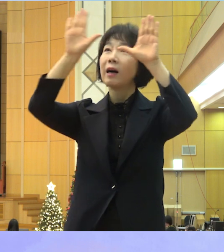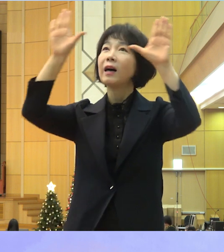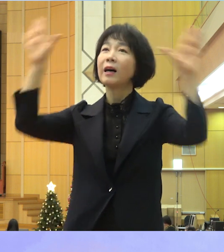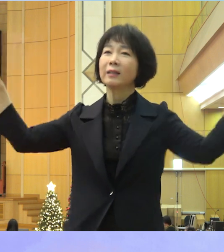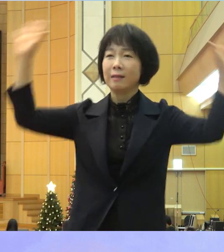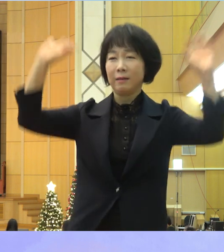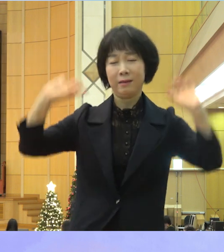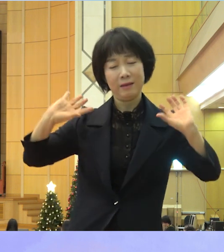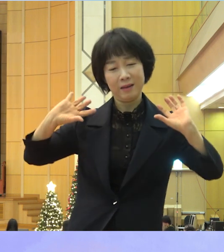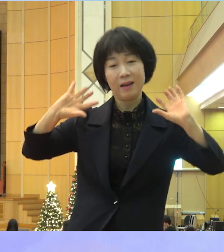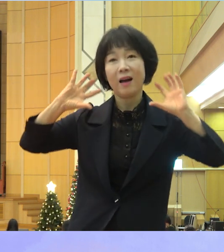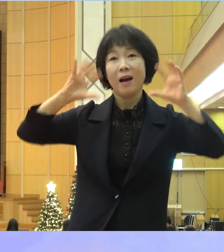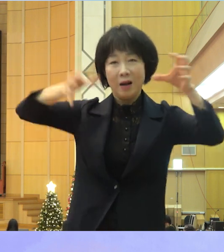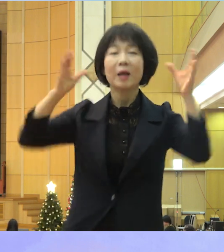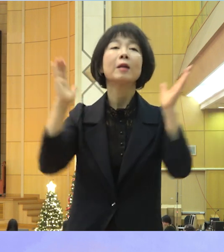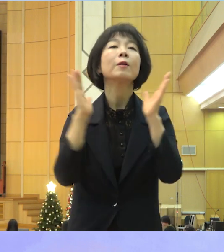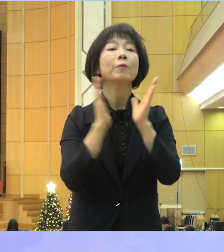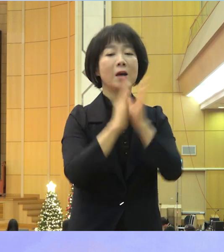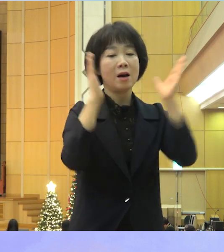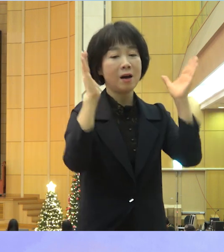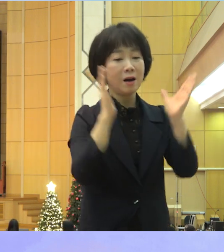하늘나라. 할렐루야